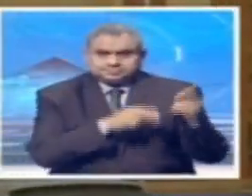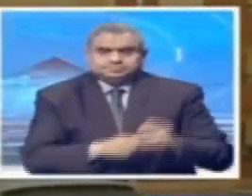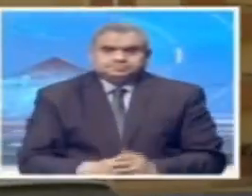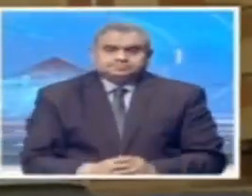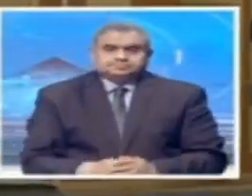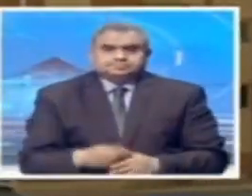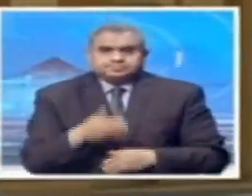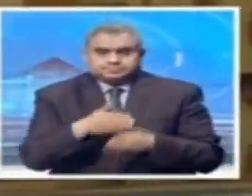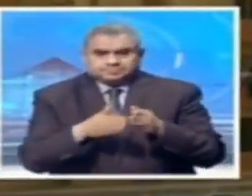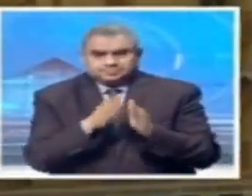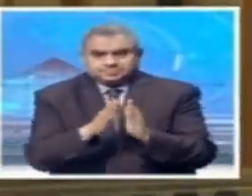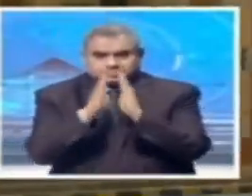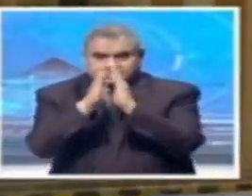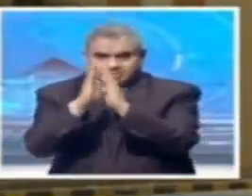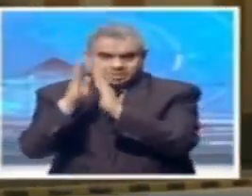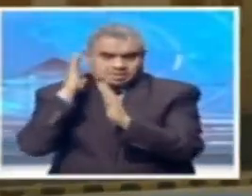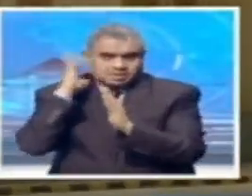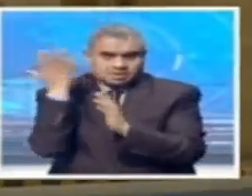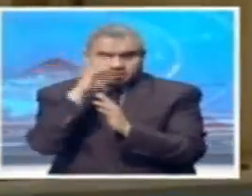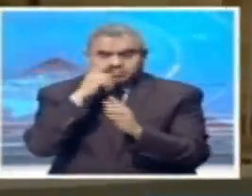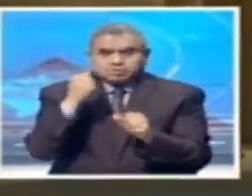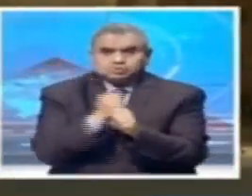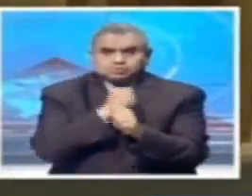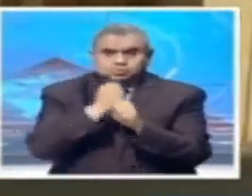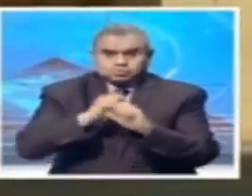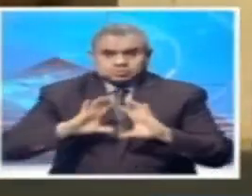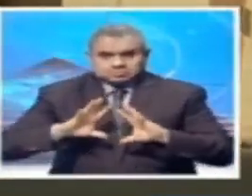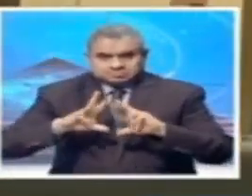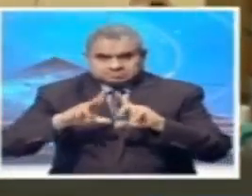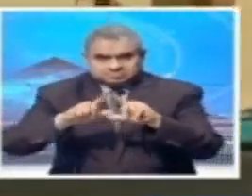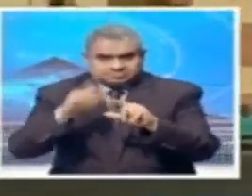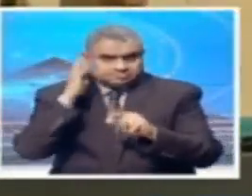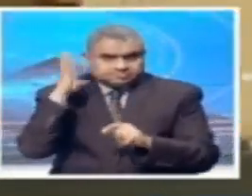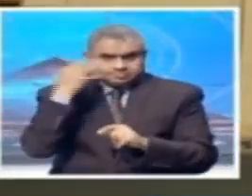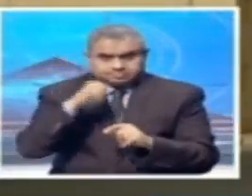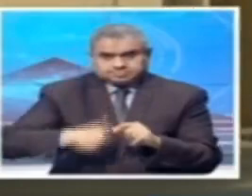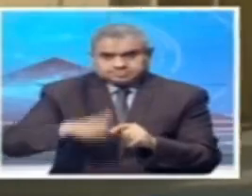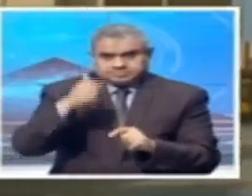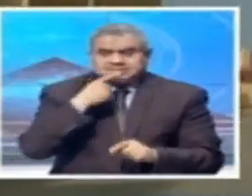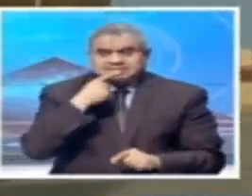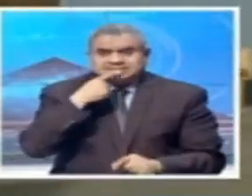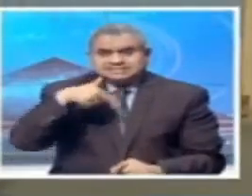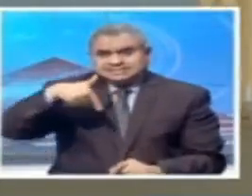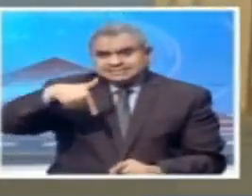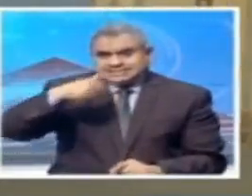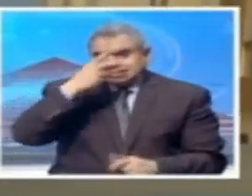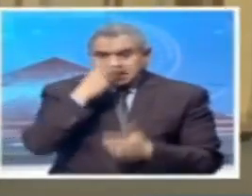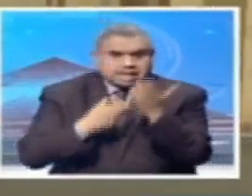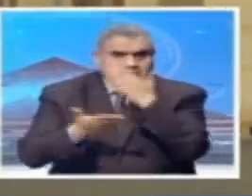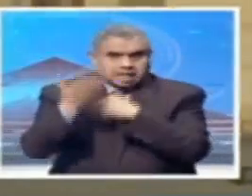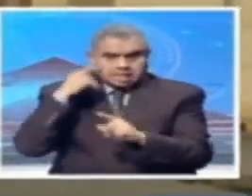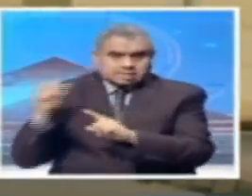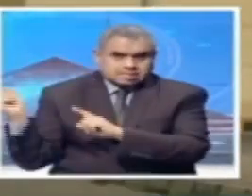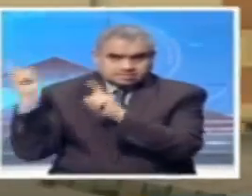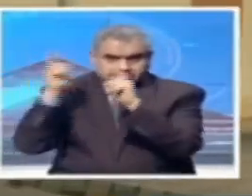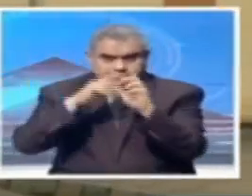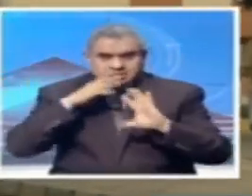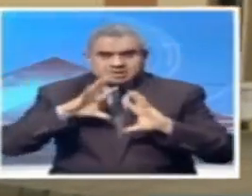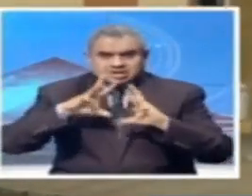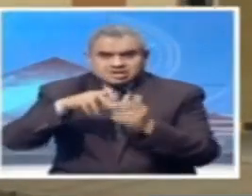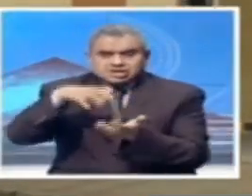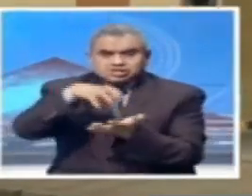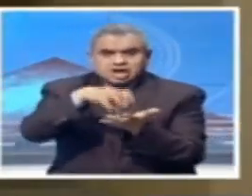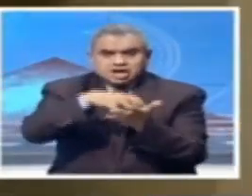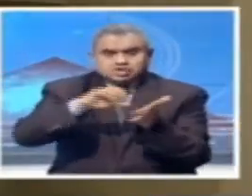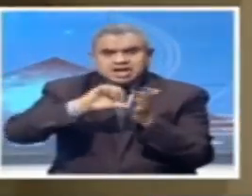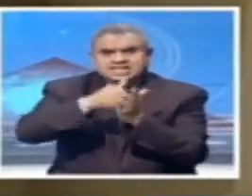ملف مهم تحرص الدولة على الاهتمام به وتطويره. فخلال 6 سنوات ماضية تغيرت منظومة الإسكان الاجتماعي